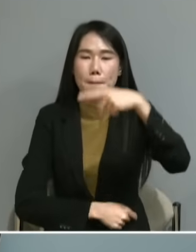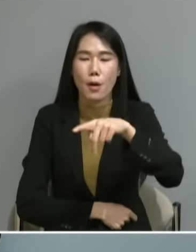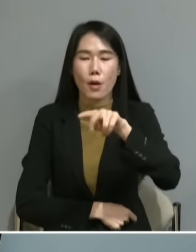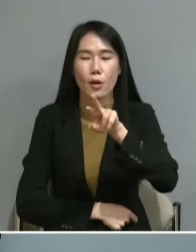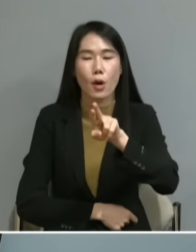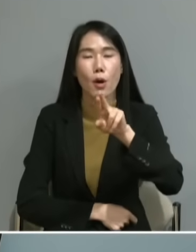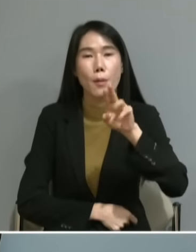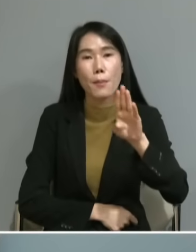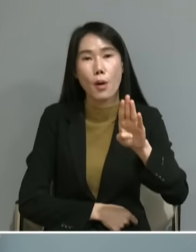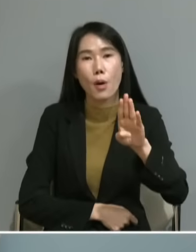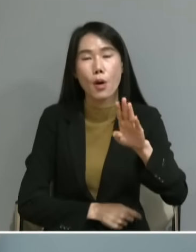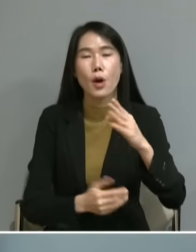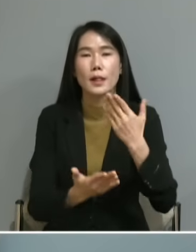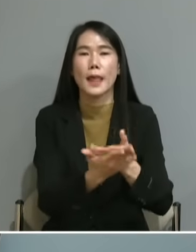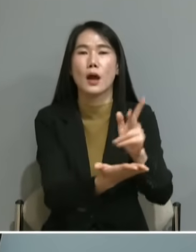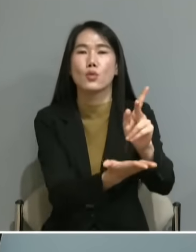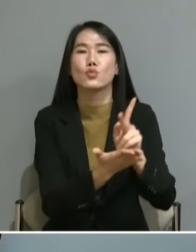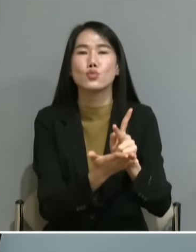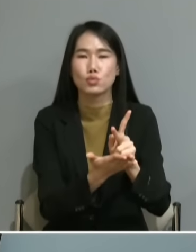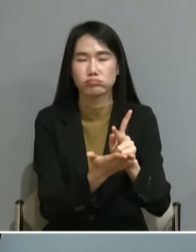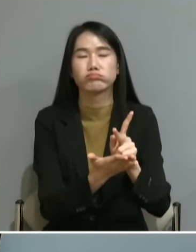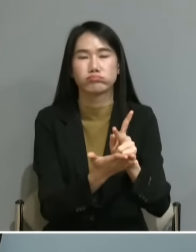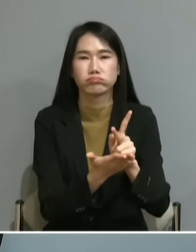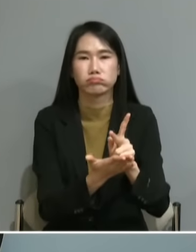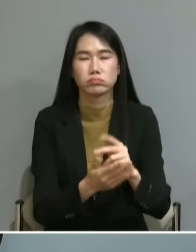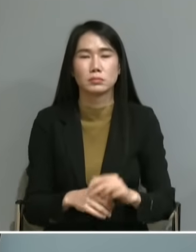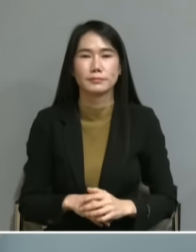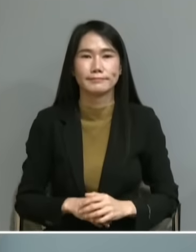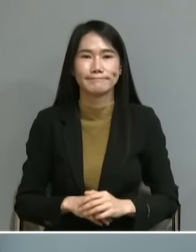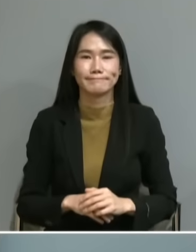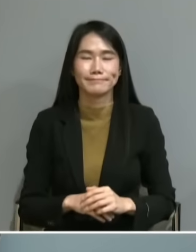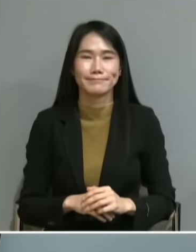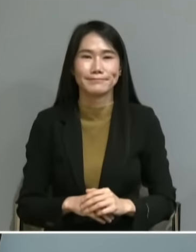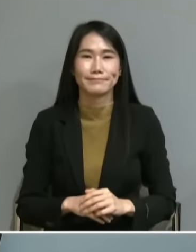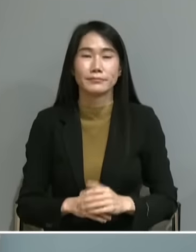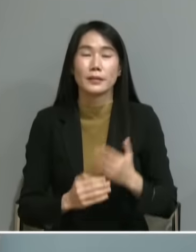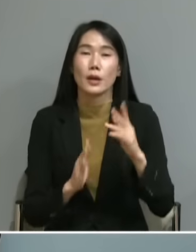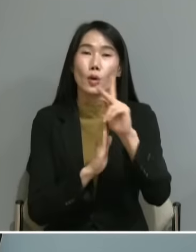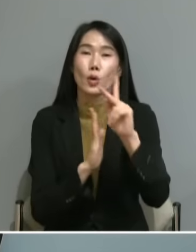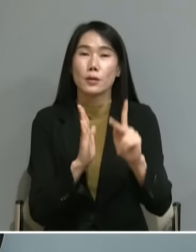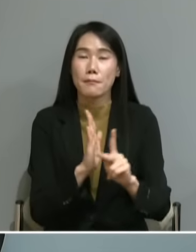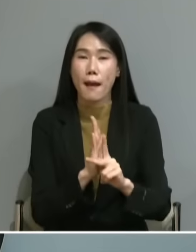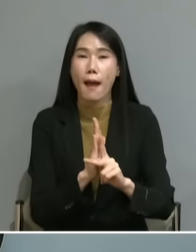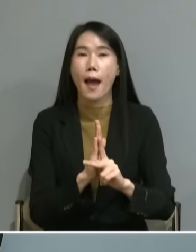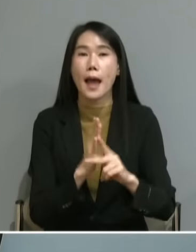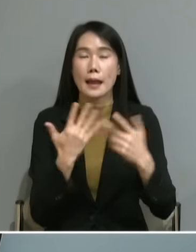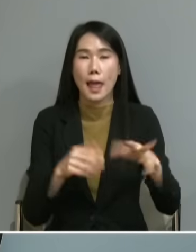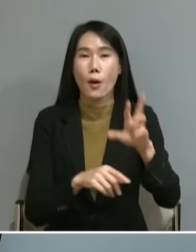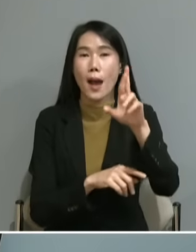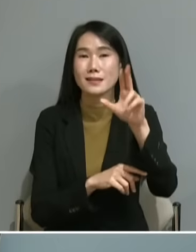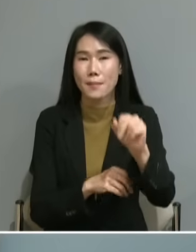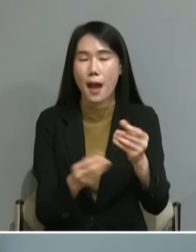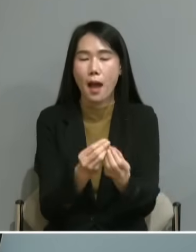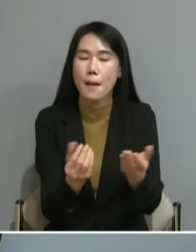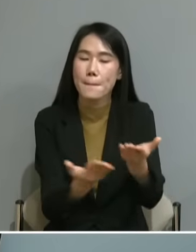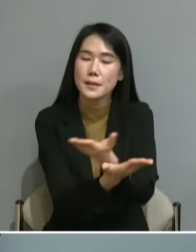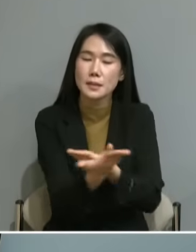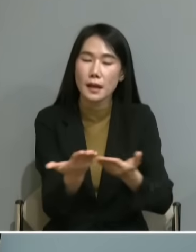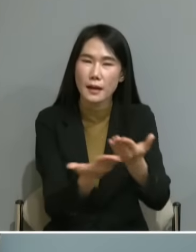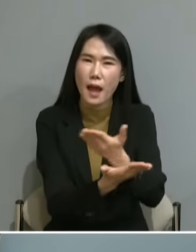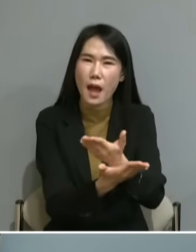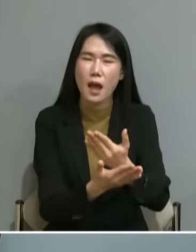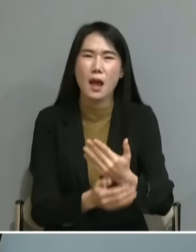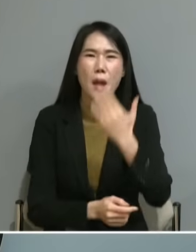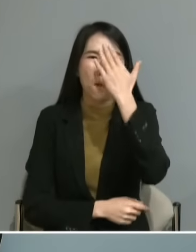ติการกู้เงินนะครับซึ่งก็คือการออกกฎหมายโดยให้สภาเป็นผู้พิจารณาก่อนสาเหตุ